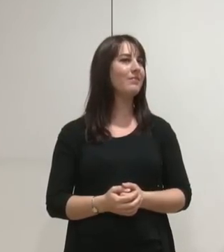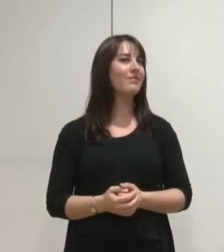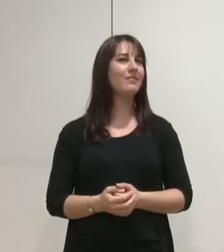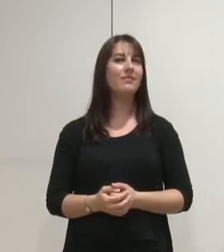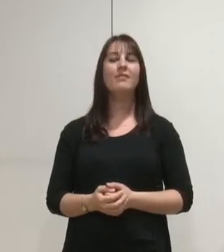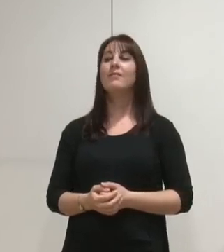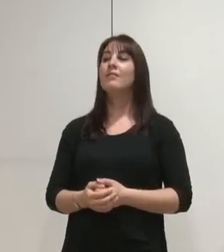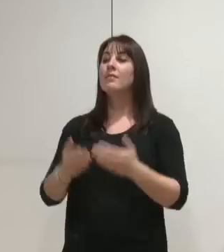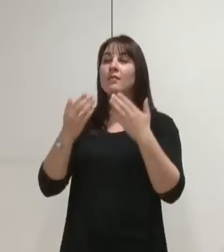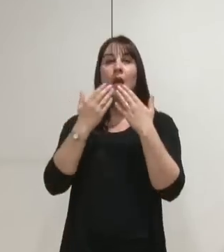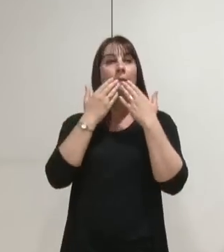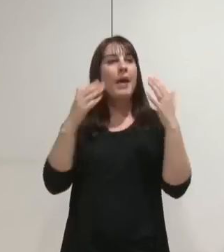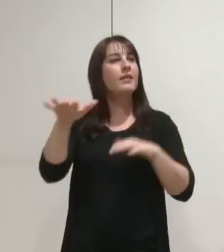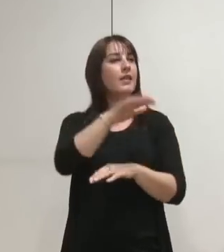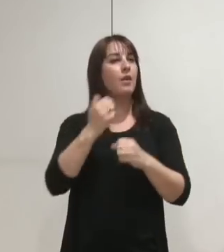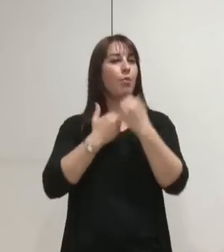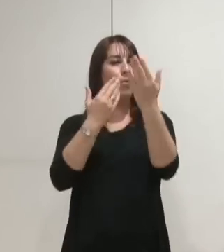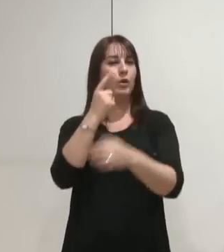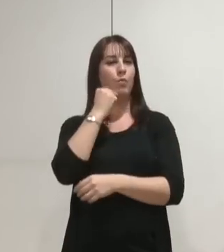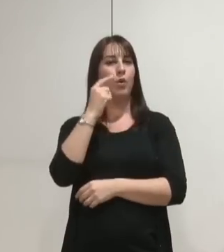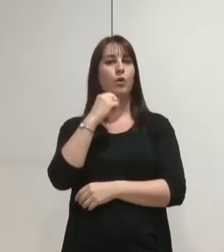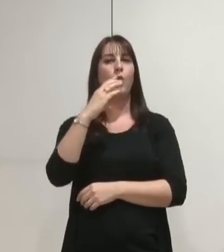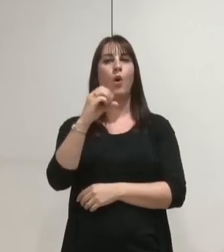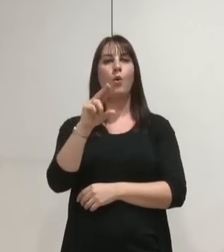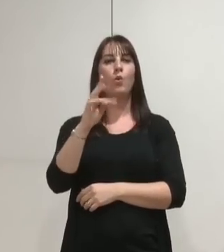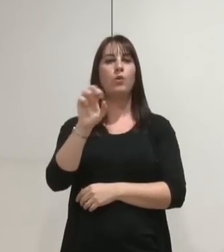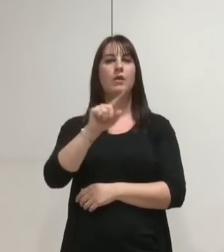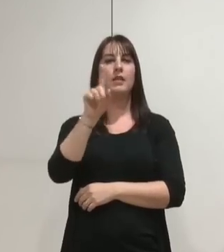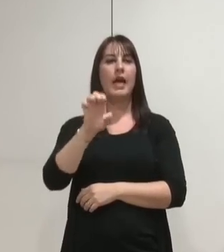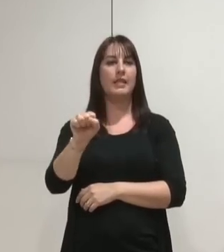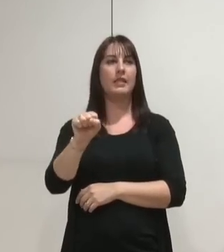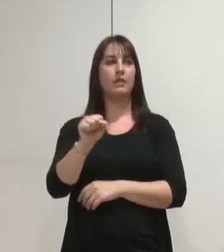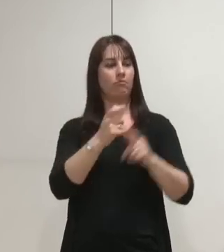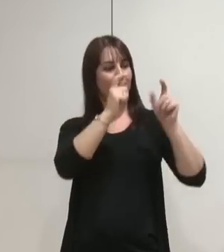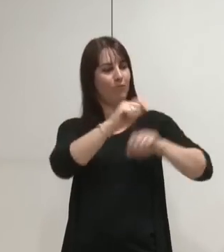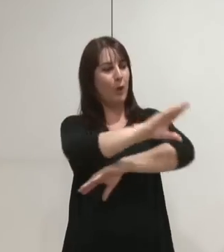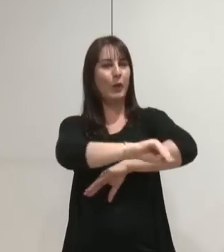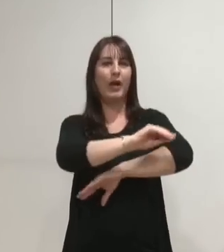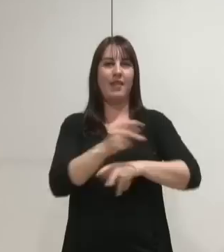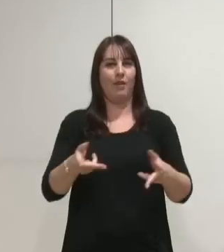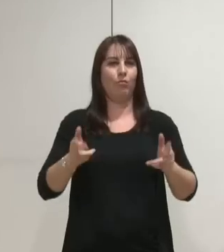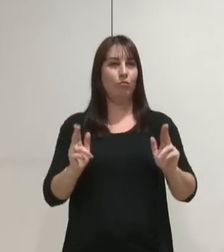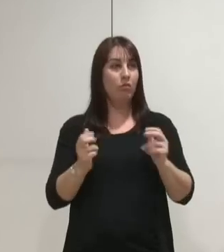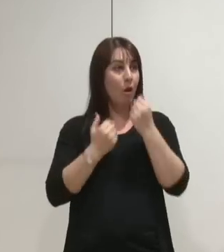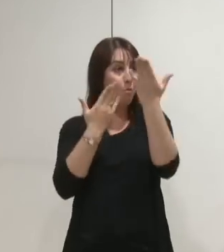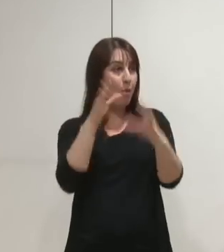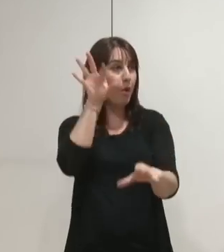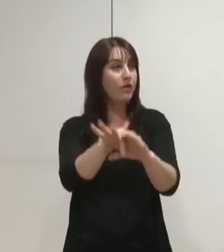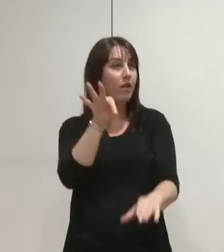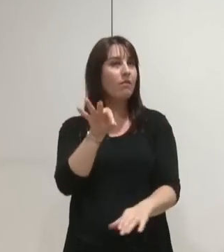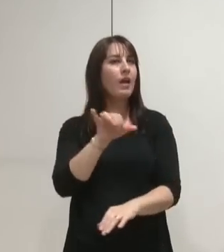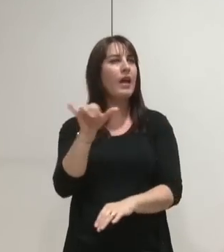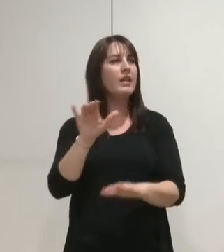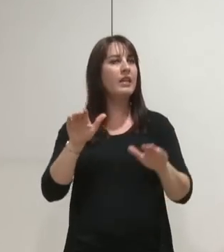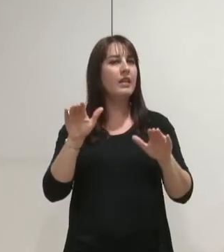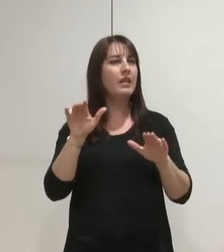remercie je vous propose de désigner monsieur Coutaz comme secrétaire de séance et je mets cette proposition au voix qui ne prend